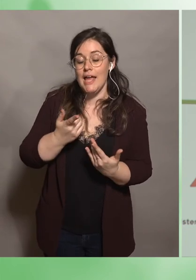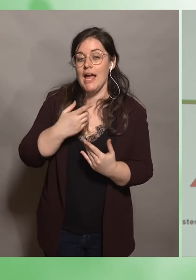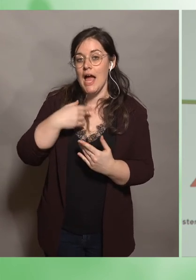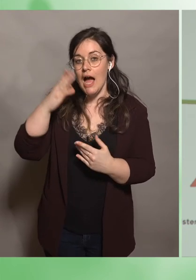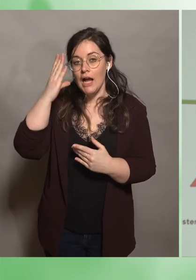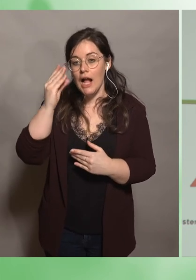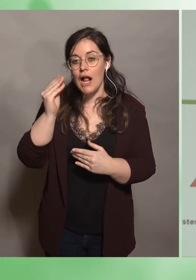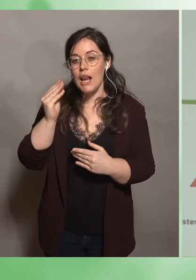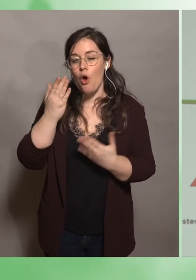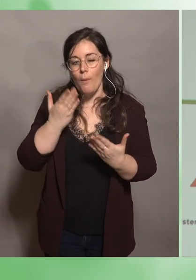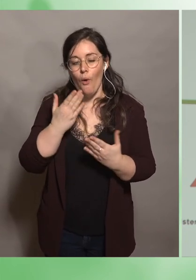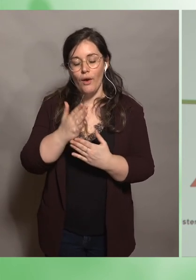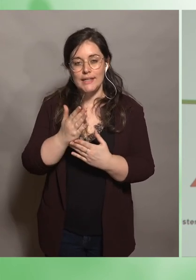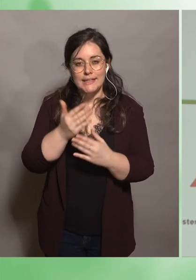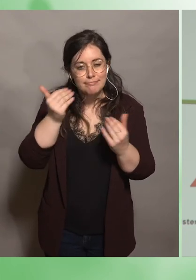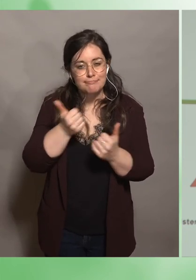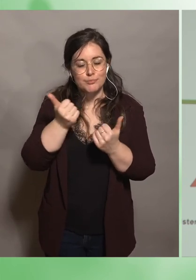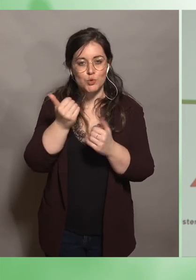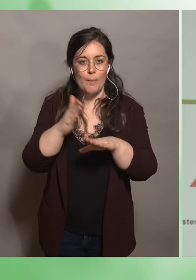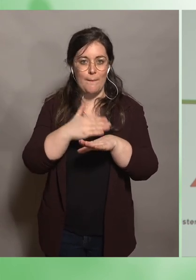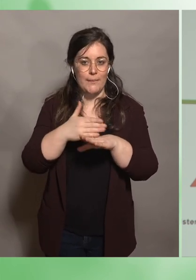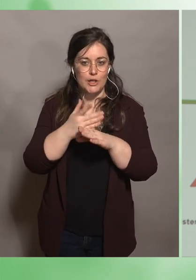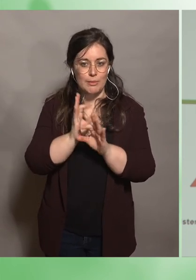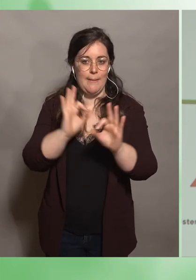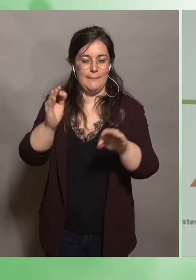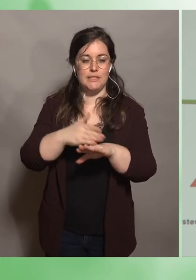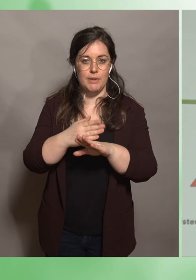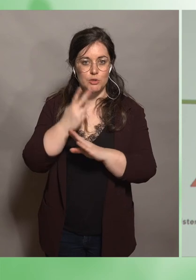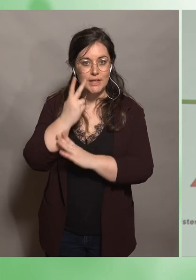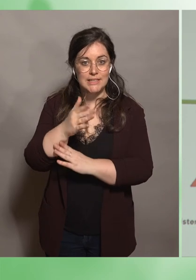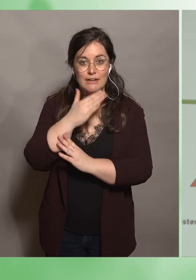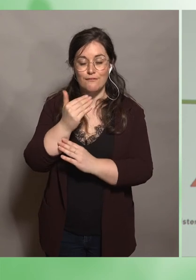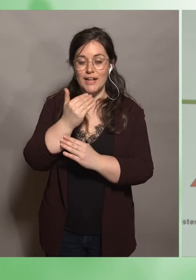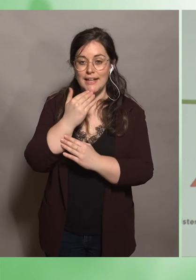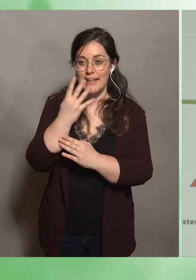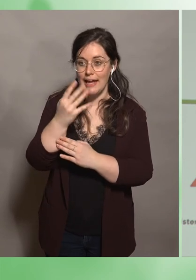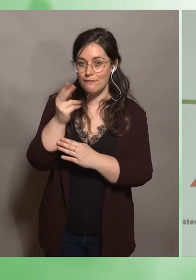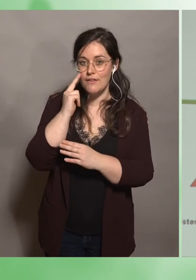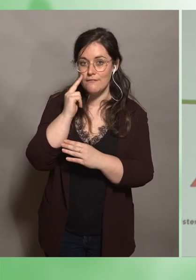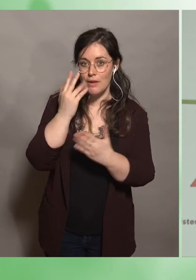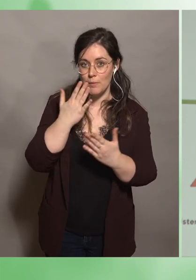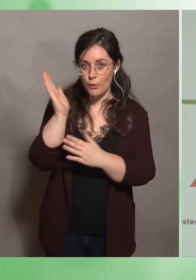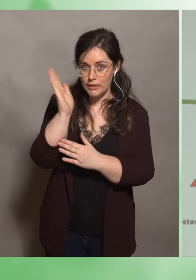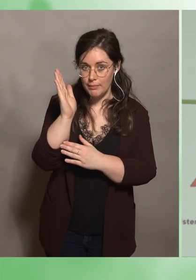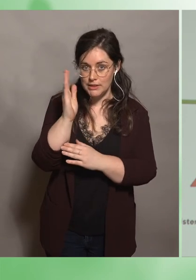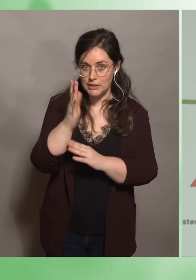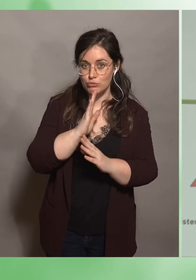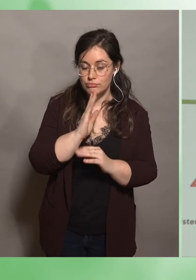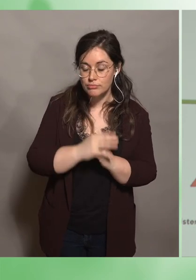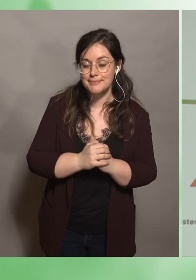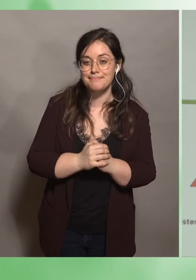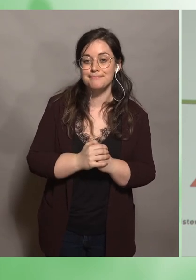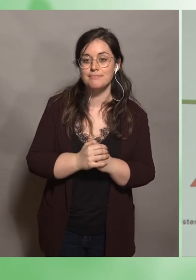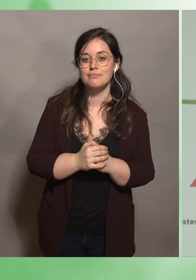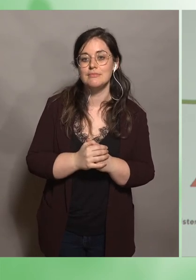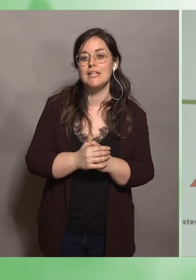haben wir ganz, ganz tolle Best Practices gehabt. Vielen Dank für diese vier Firmen, die sich hier präsentiert haben. Wir haben ja,